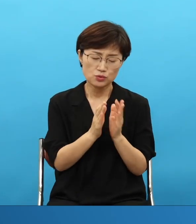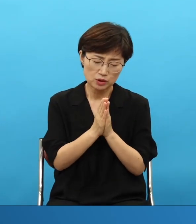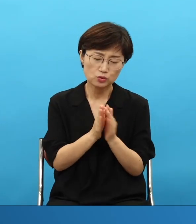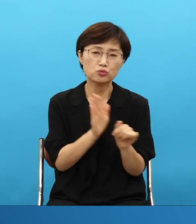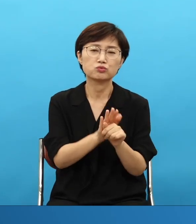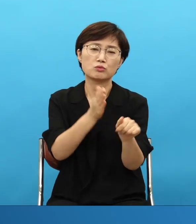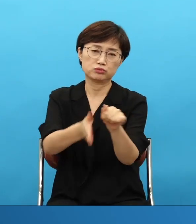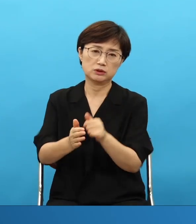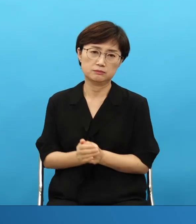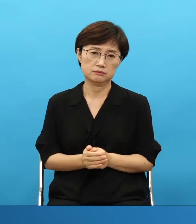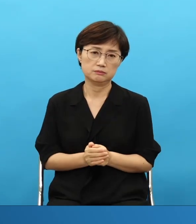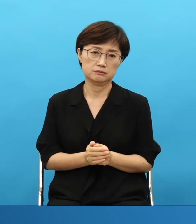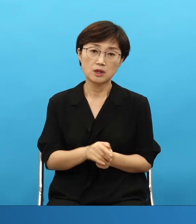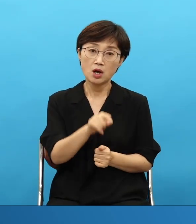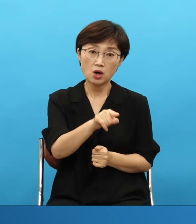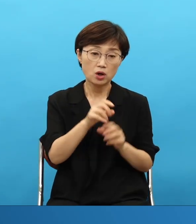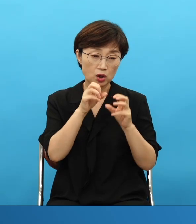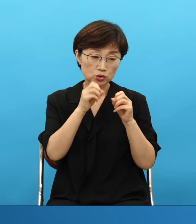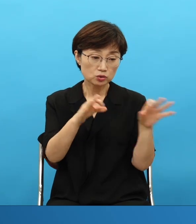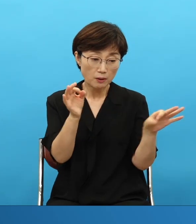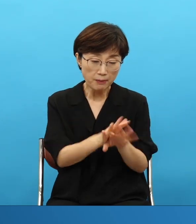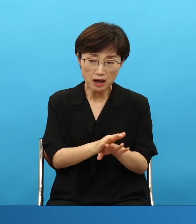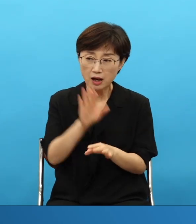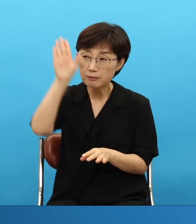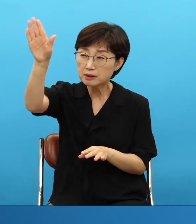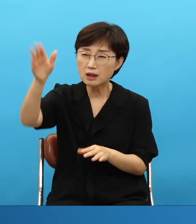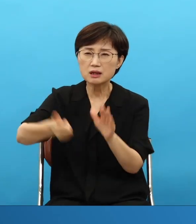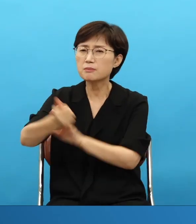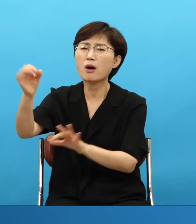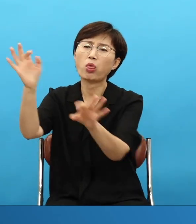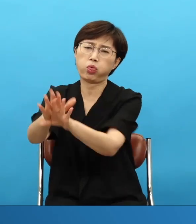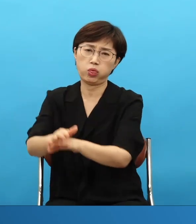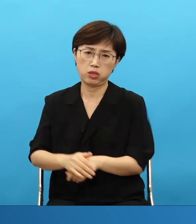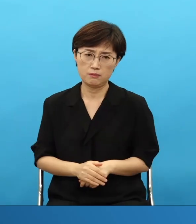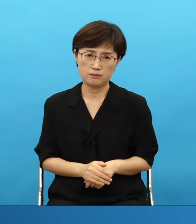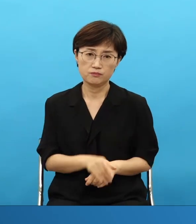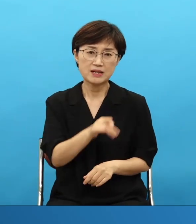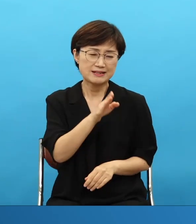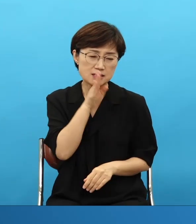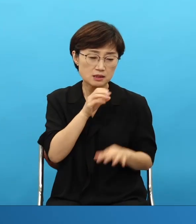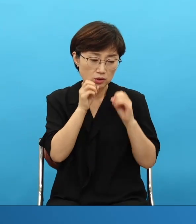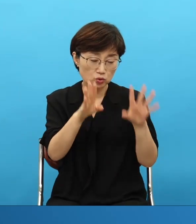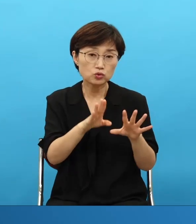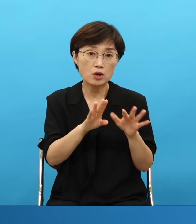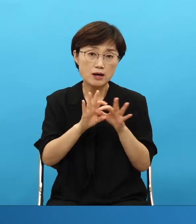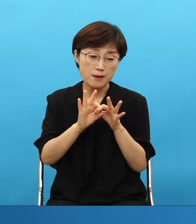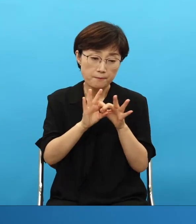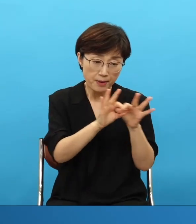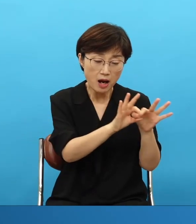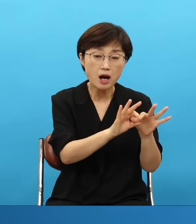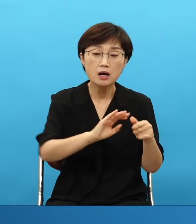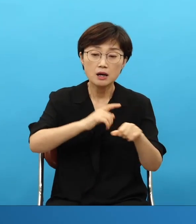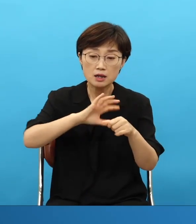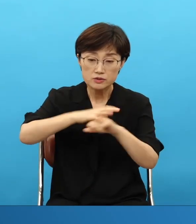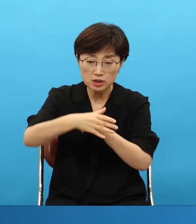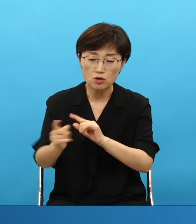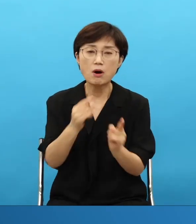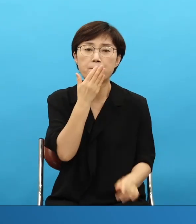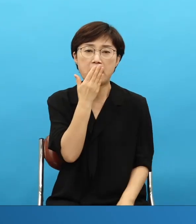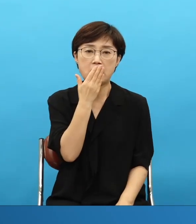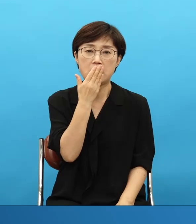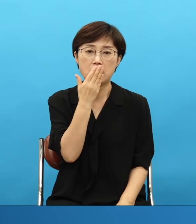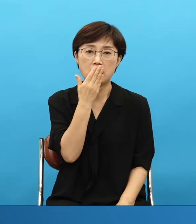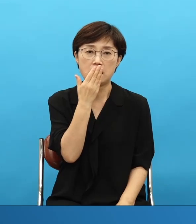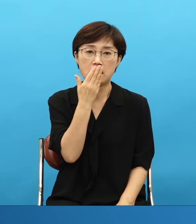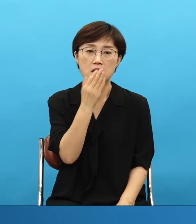우리 RTS에서 전도운동 끊기면 미래다 끊깁니다. RTS 전도운동 제대로 일어나야 세계 살립니다. RTS 세우심을 감사드립니다.